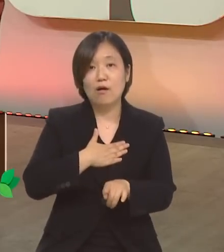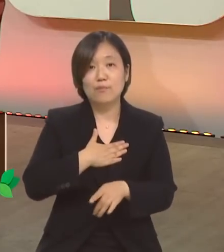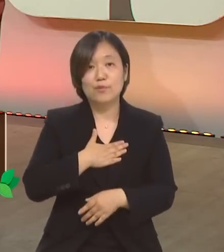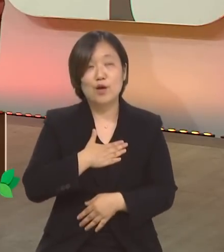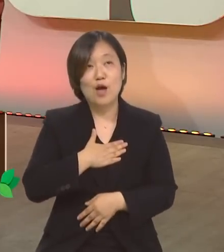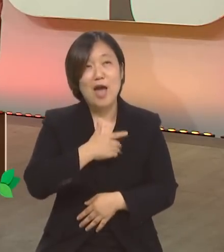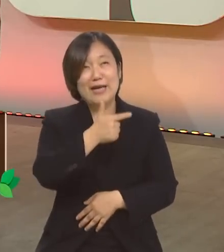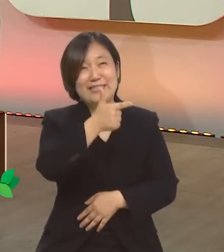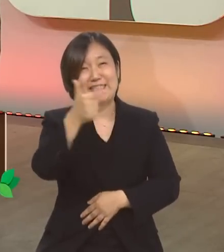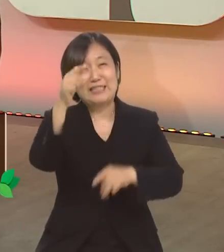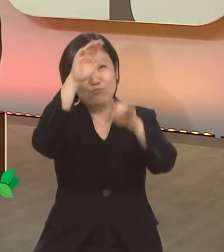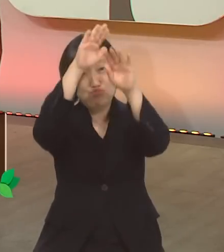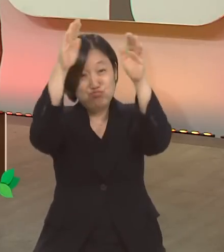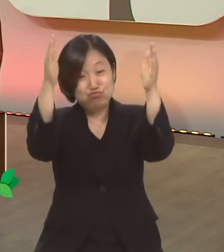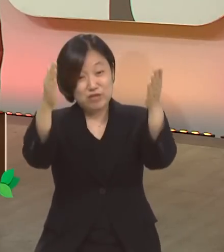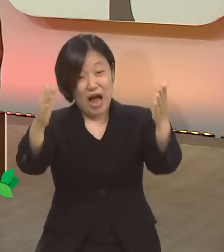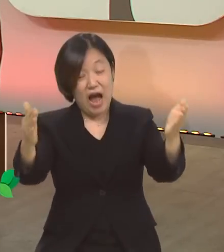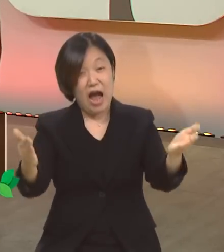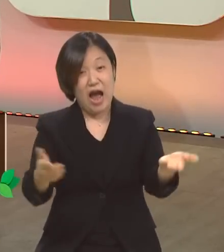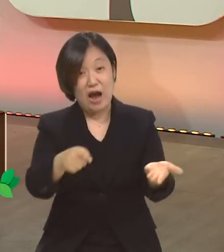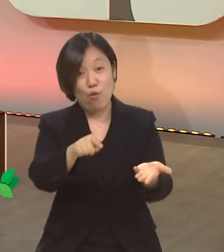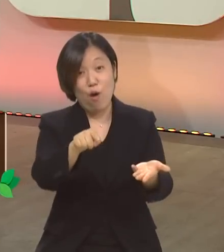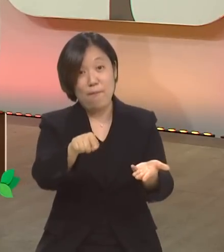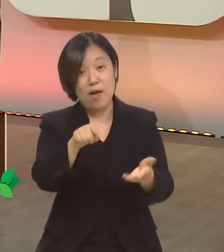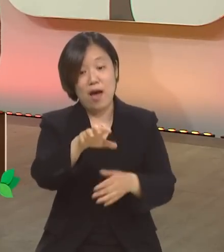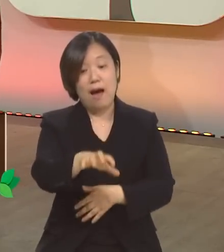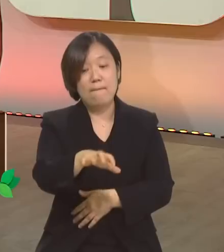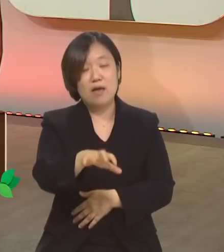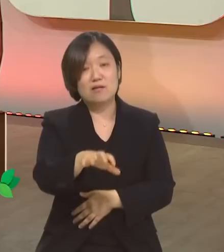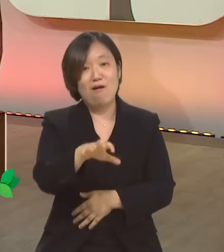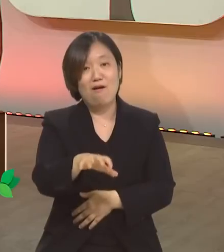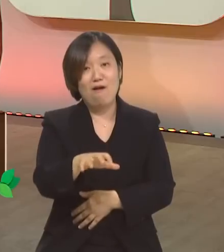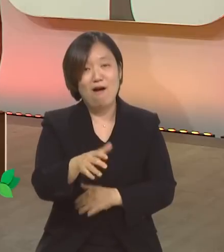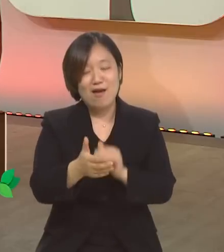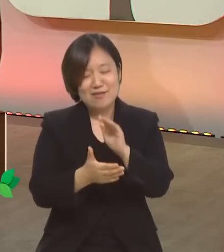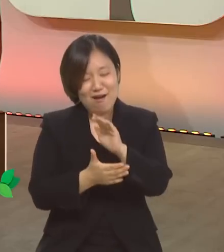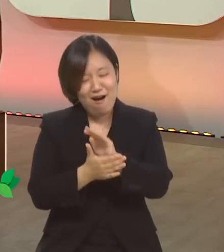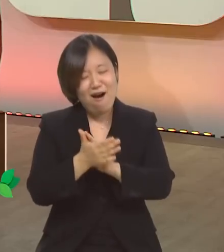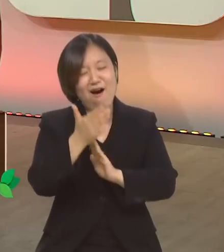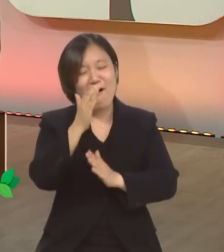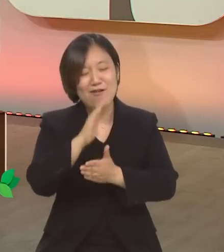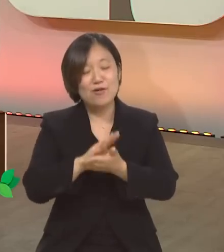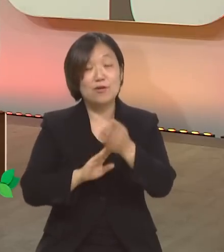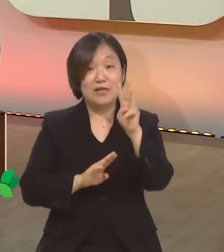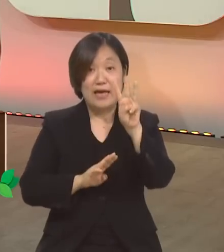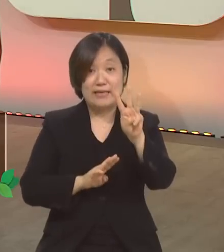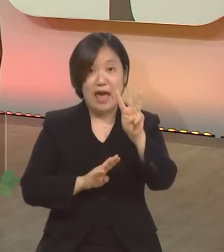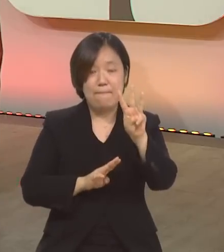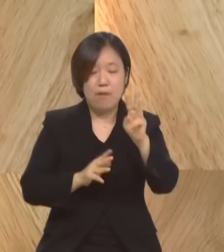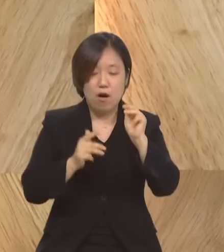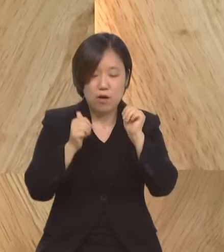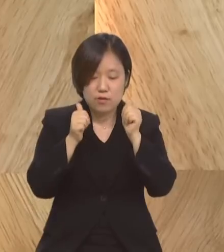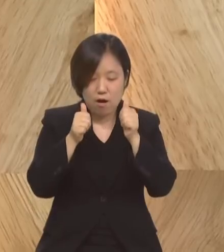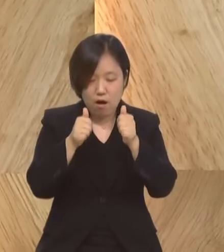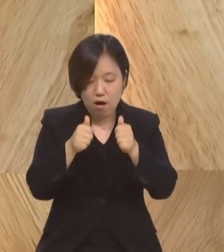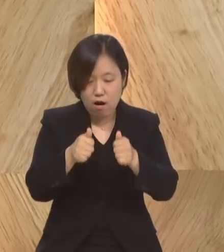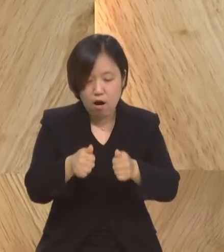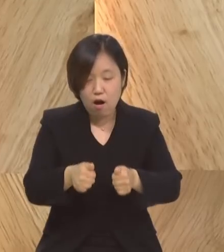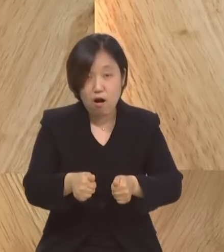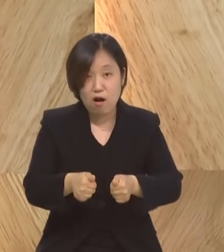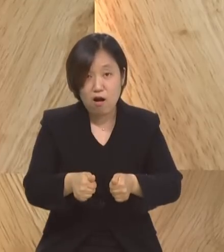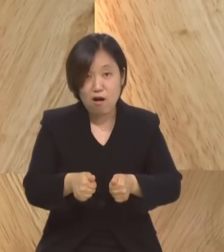눈앞에 보이는 큰 불상 앞에서 부처님께 이렇게 정성스럽게 삼베를 올렸대 정성스럽게